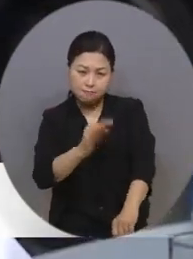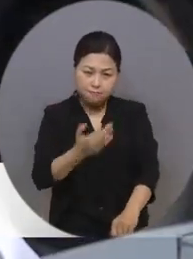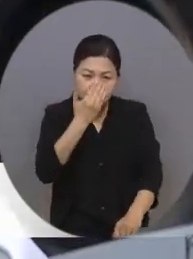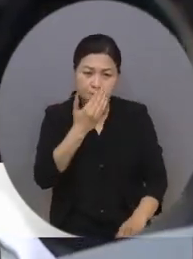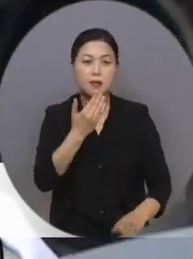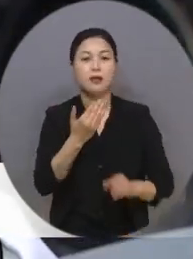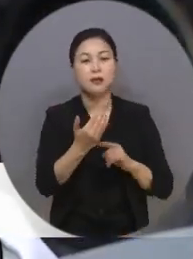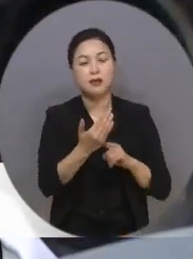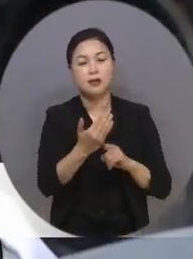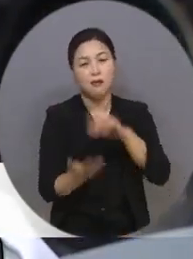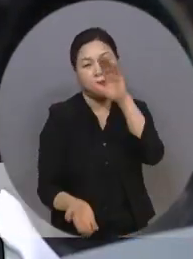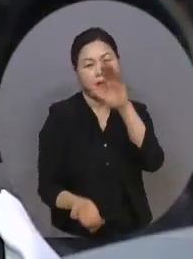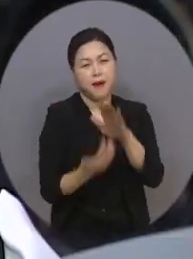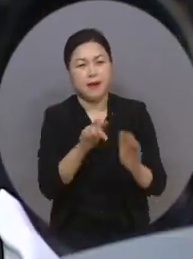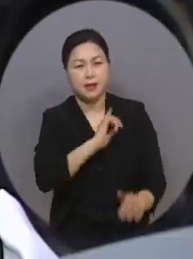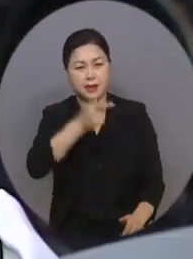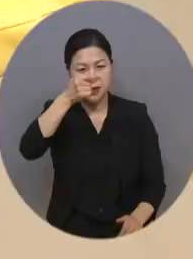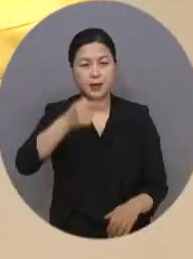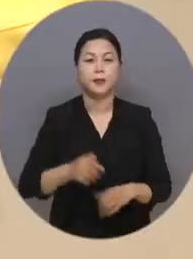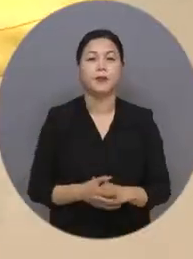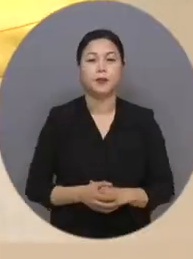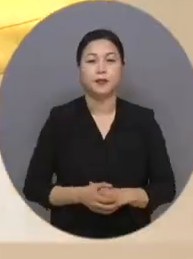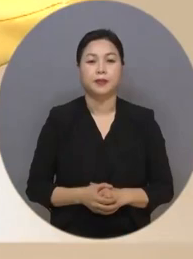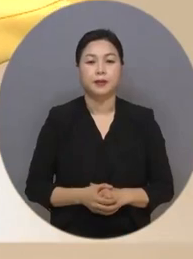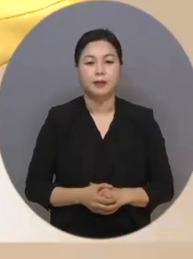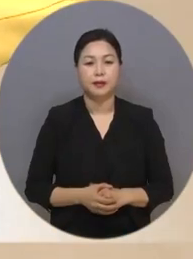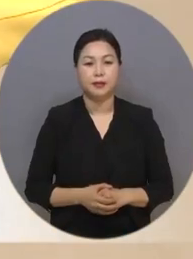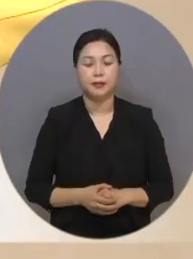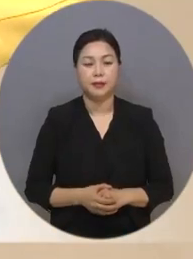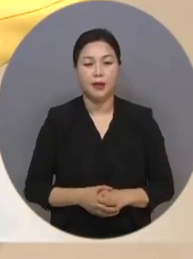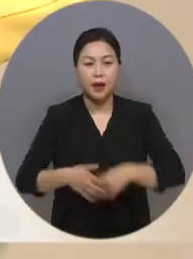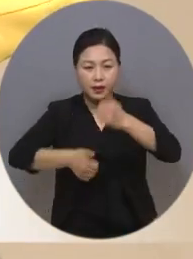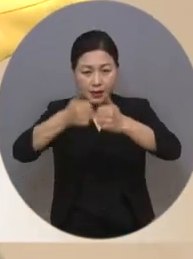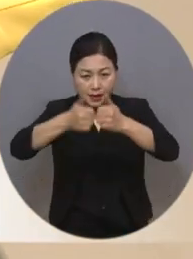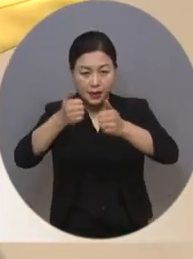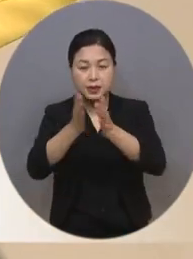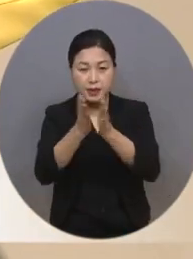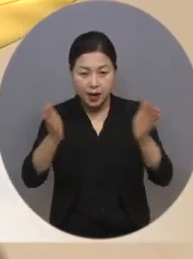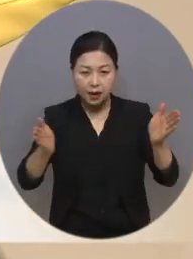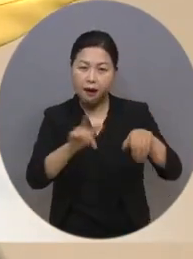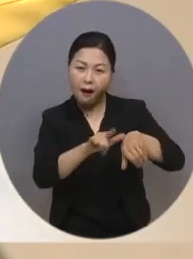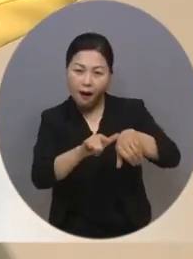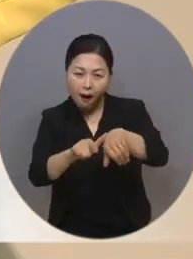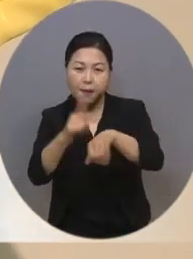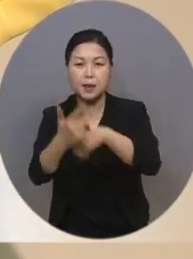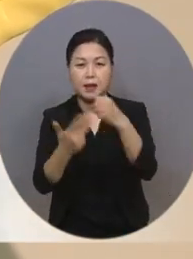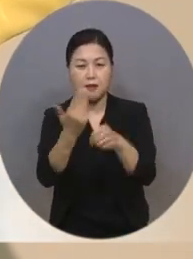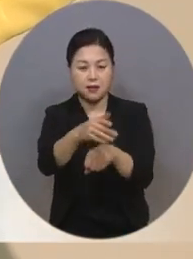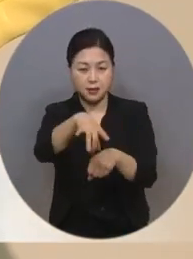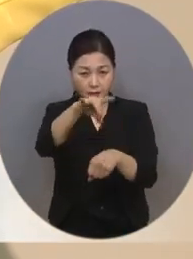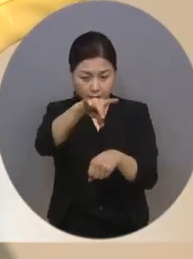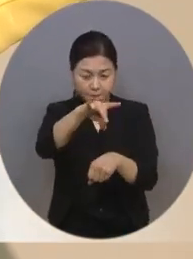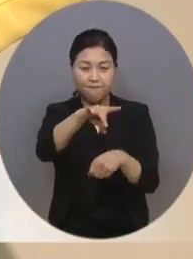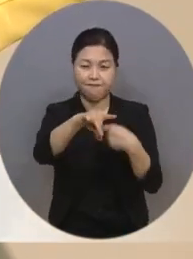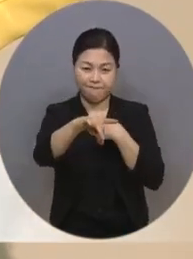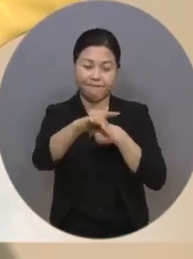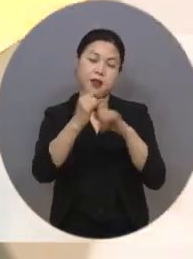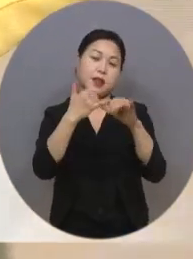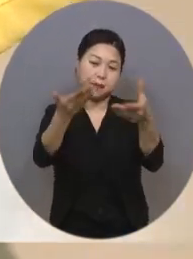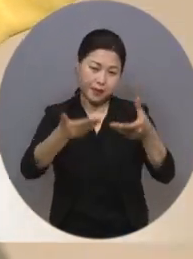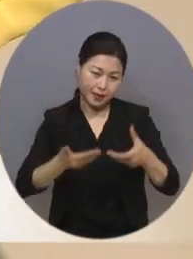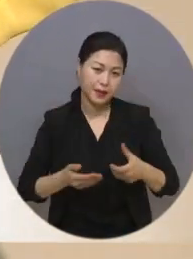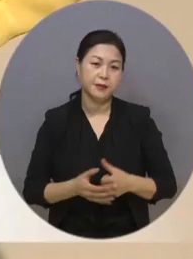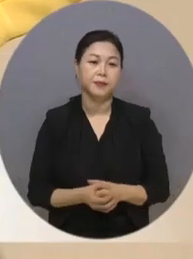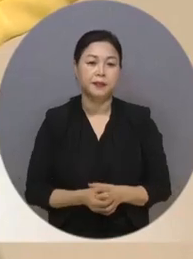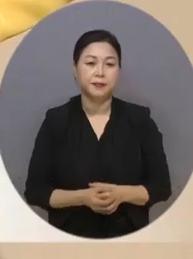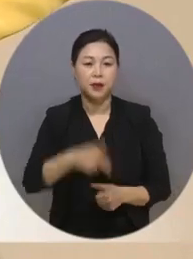과시하며 최고의 자리에 올랐습니다. 리그 시작한 지 8년 만에 처음으로 이 상을 받게 된 것